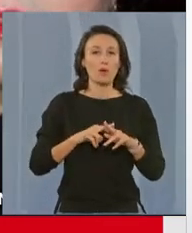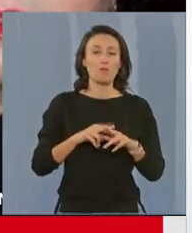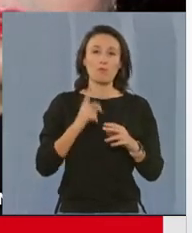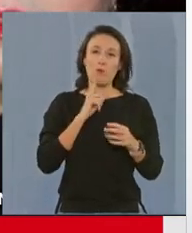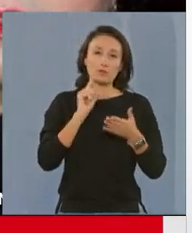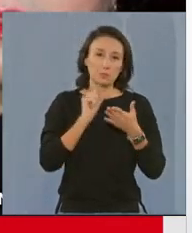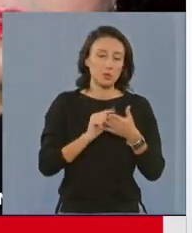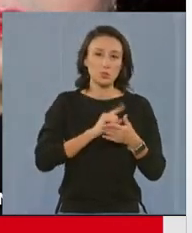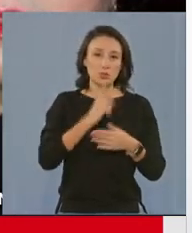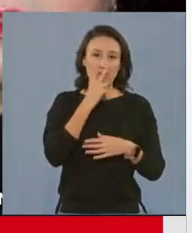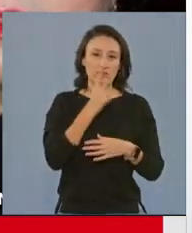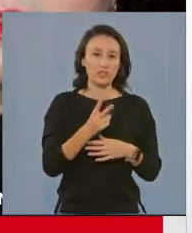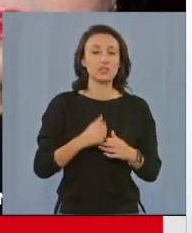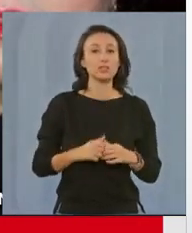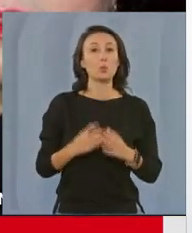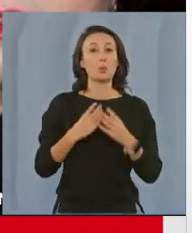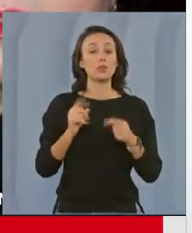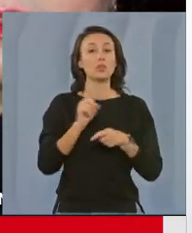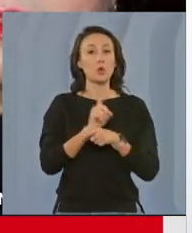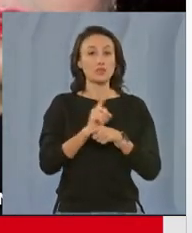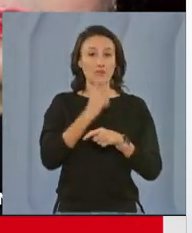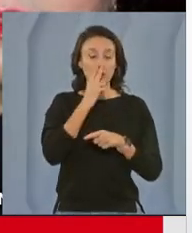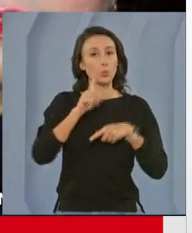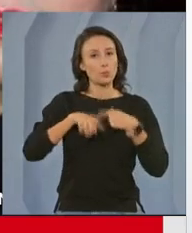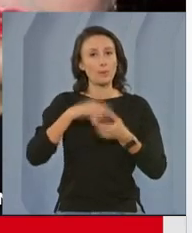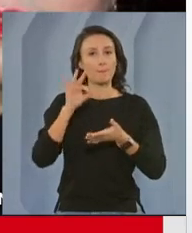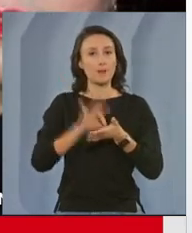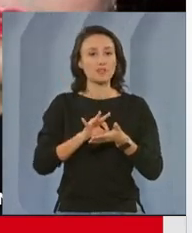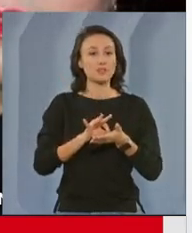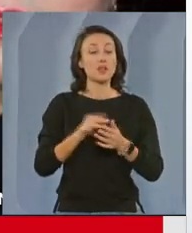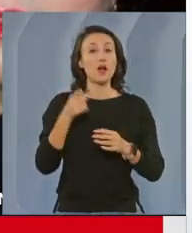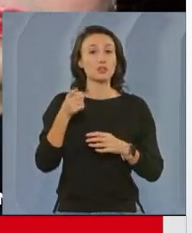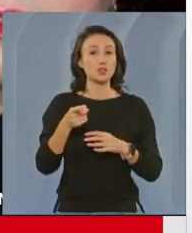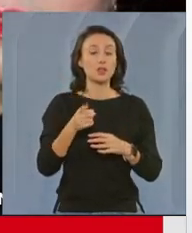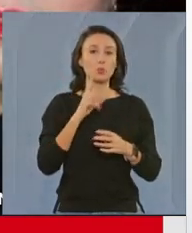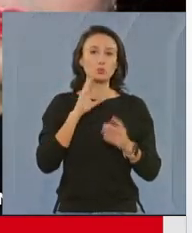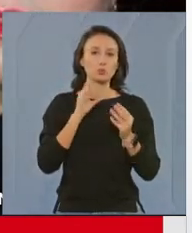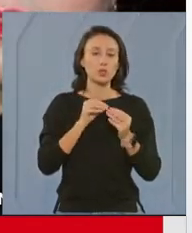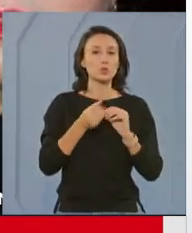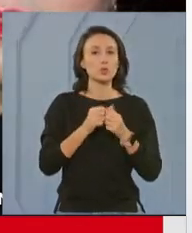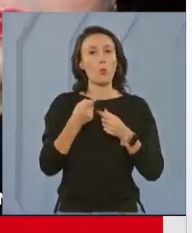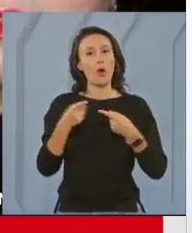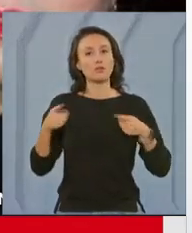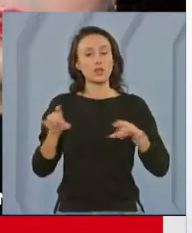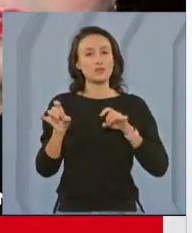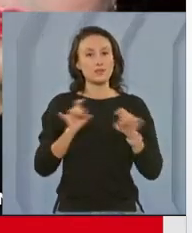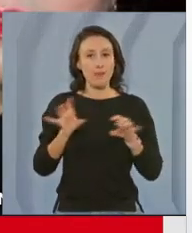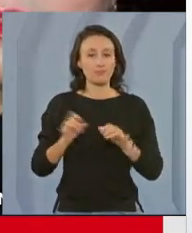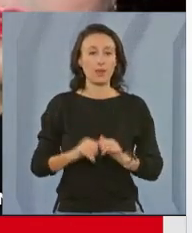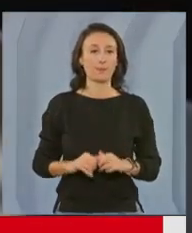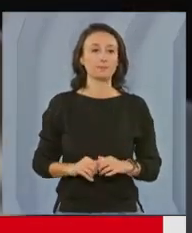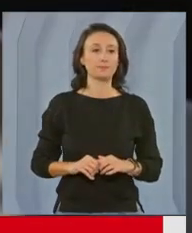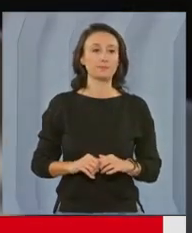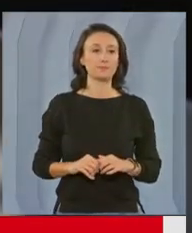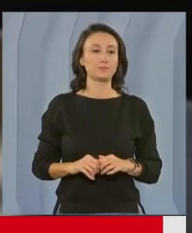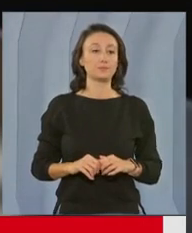nu se văd, de cele mai multe ori se văd consecințele prezenței ploșnițelor, respectiv mușcăturile sau urmele lăsate pe așternuturile